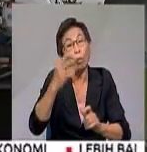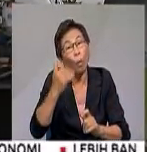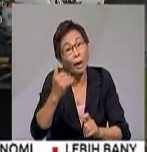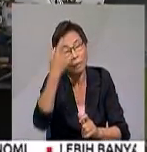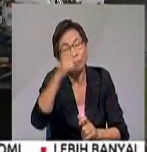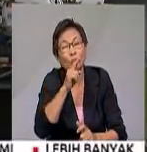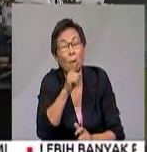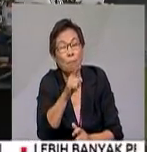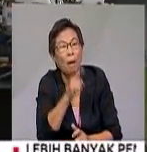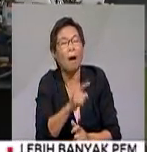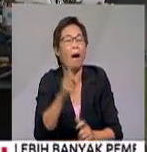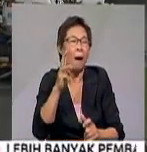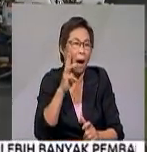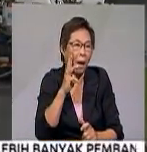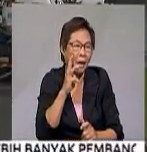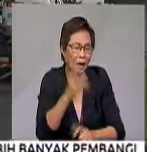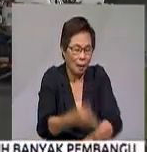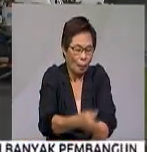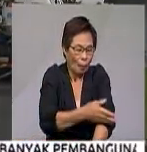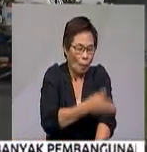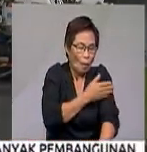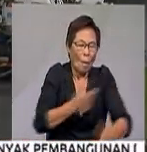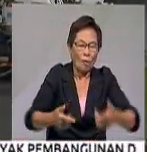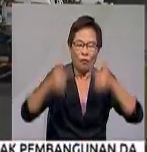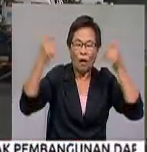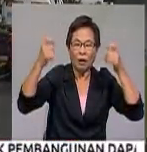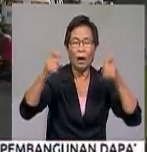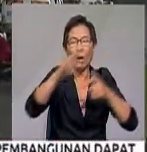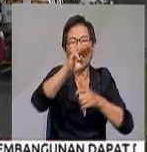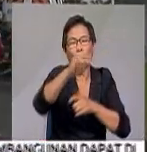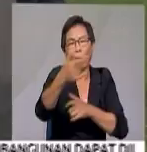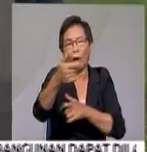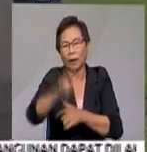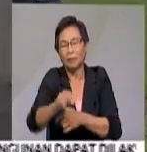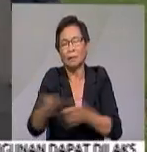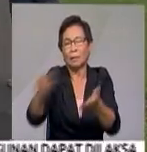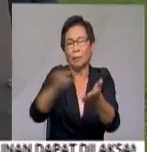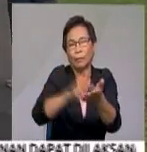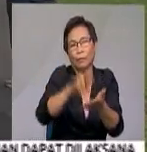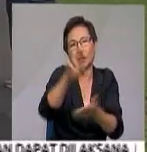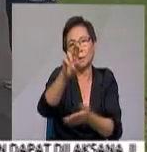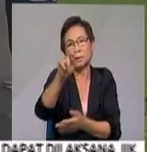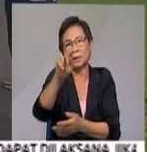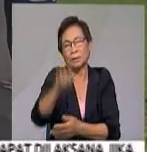sebagai memastikan bekalan air dipulihkan segera. Mohan Chinasami, RTM.